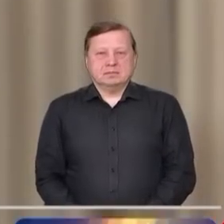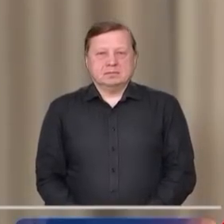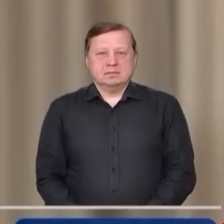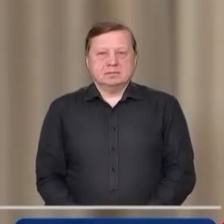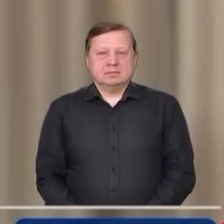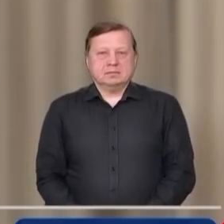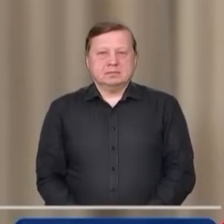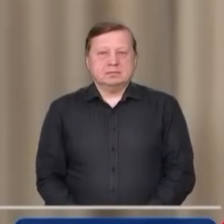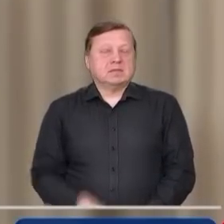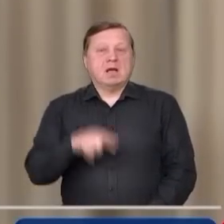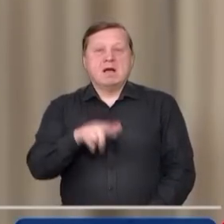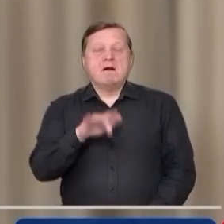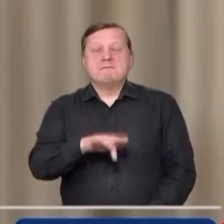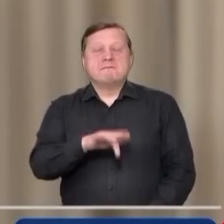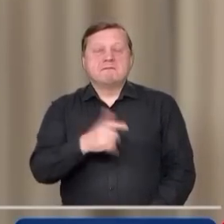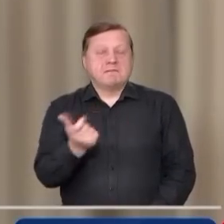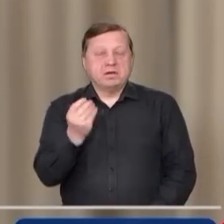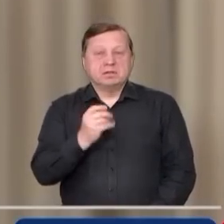W pakiecie znajdują się również